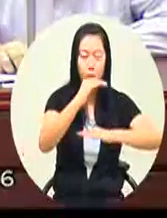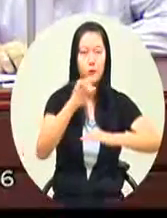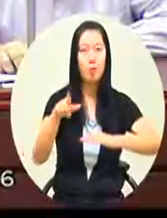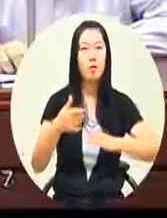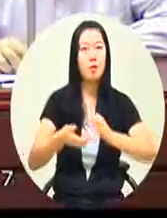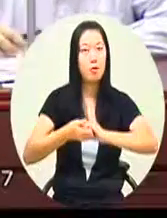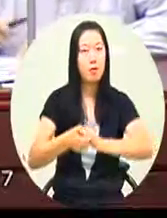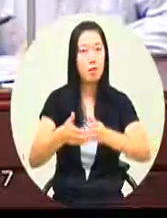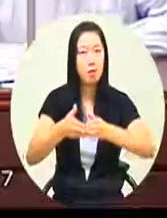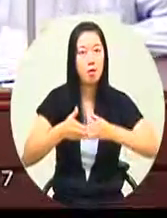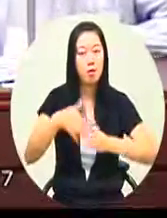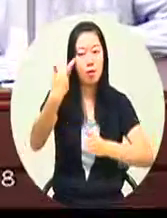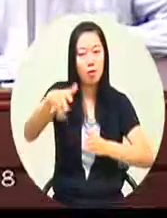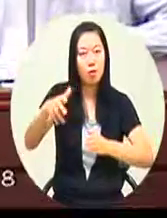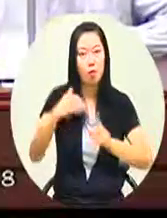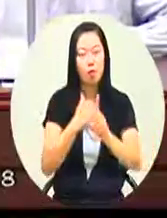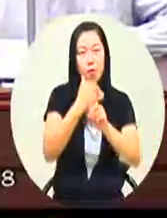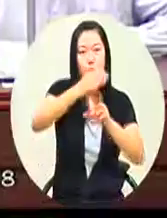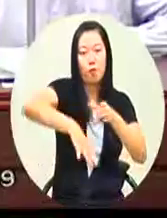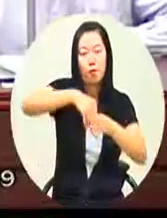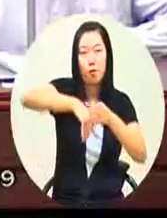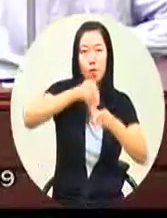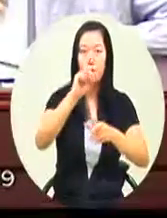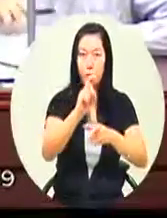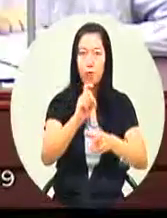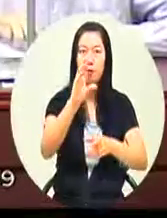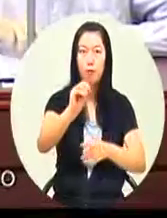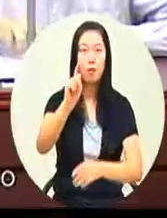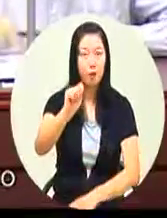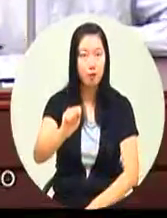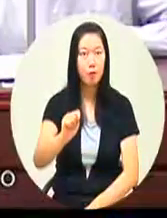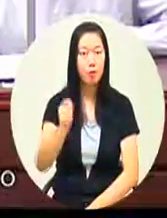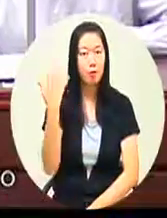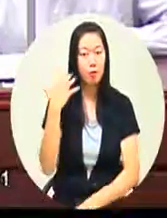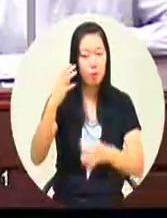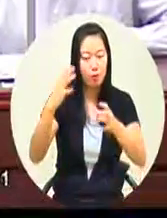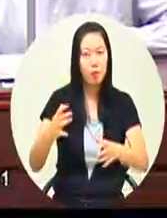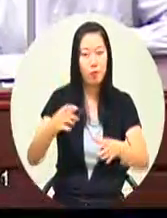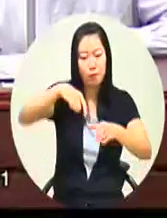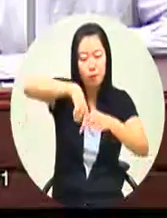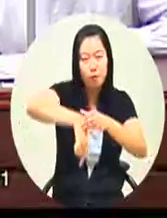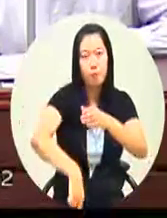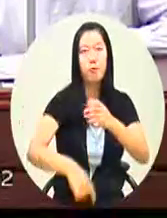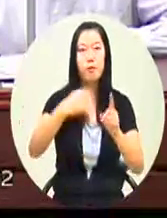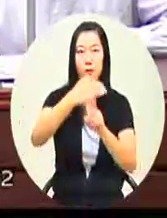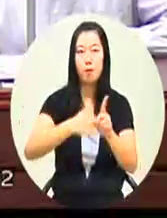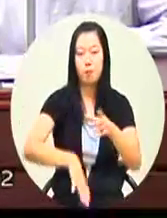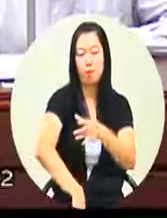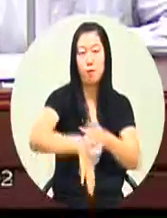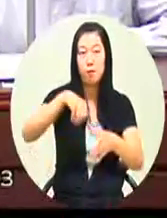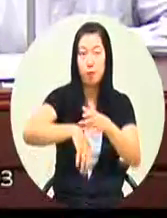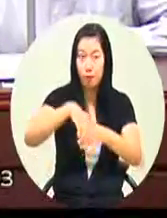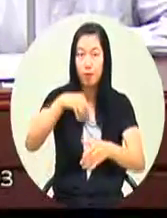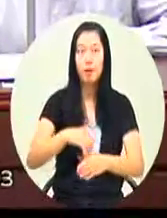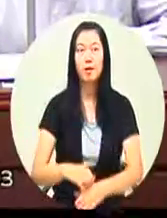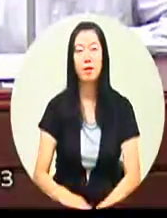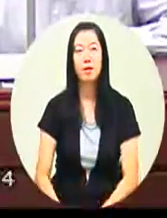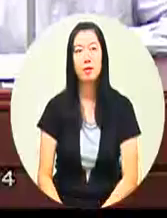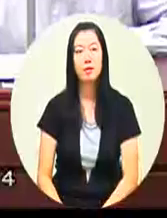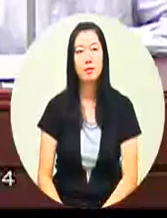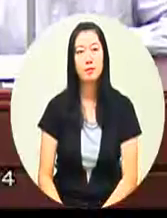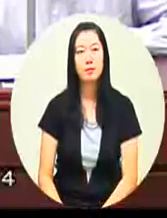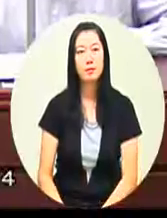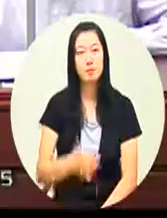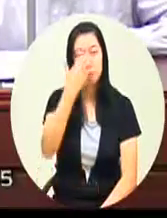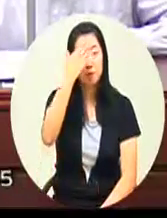量提升到能够抽10万吨，所以当初做的就会比较深，而且必须要用抽水的。那当初还